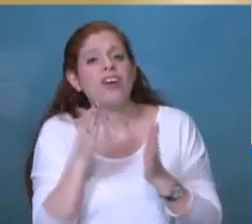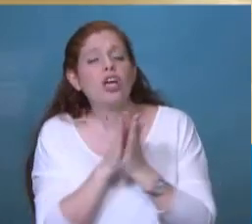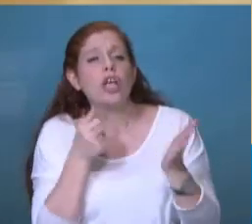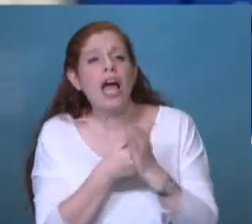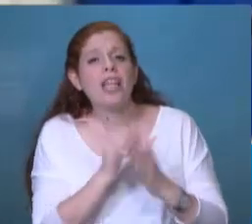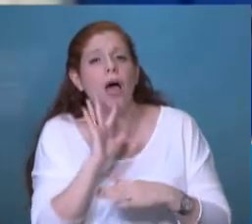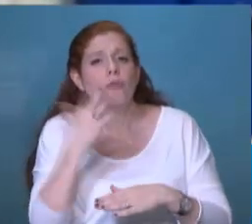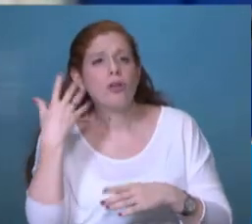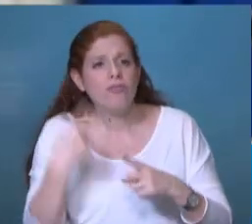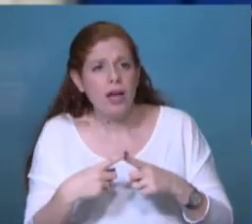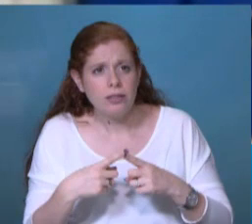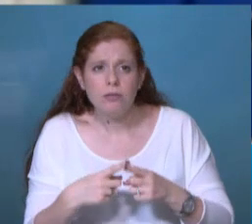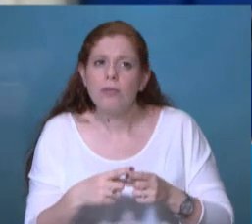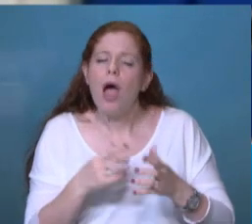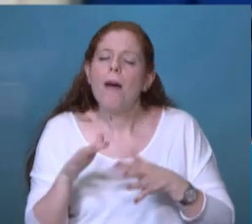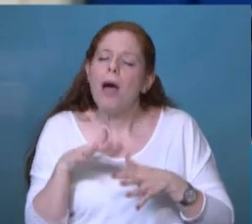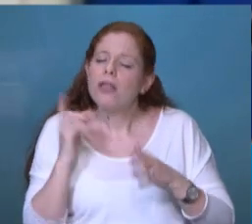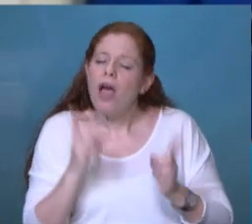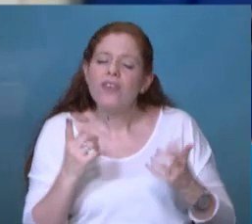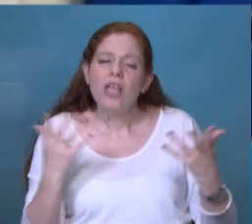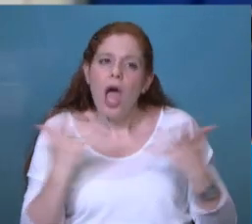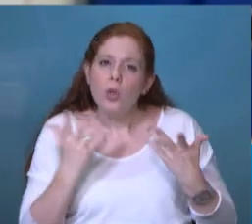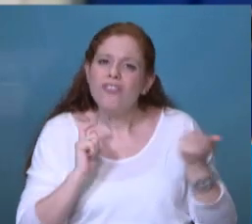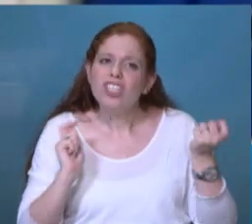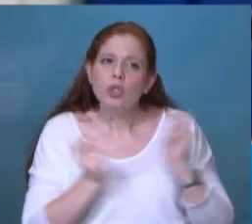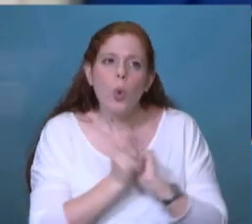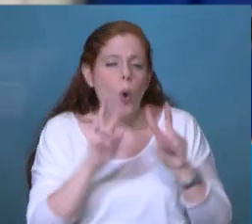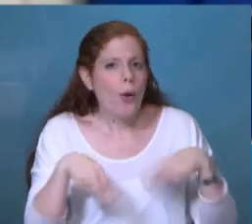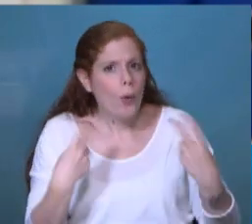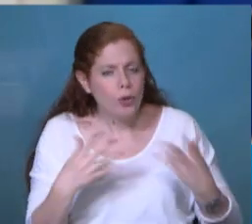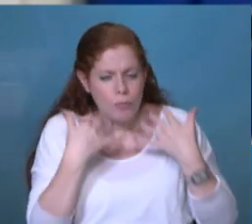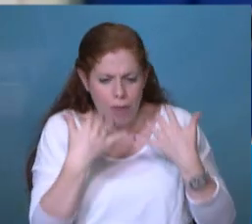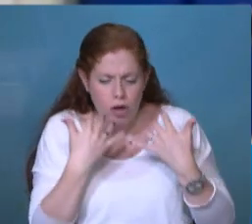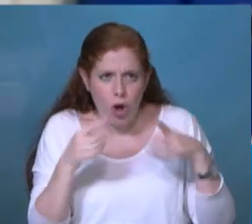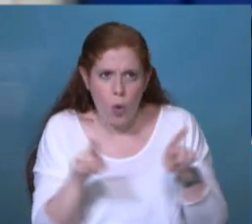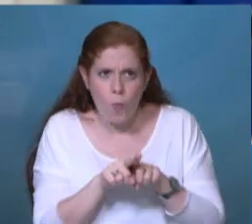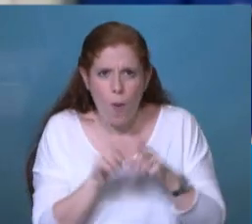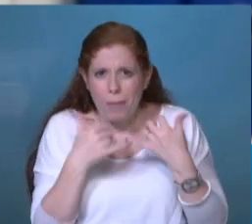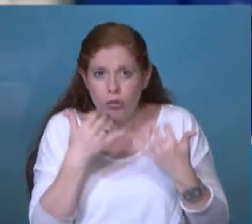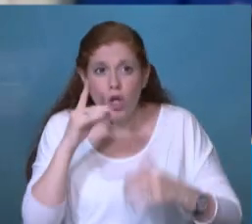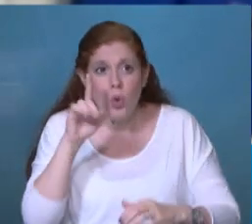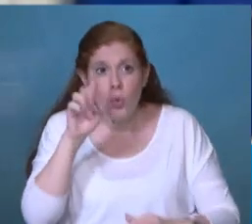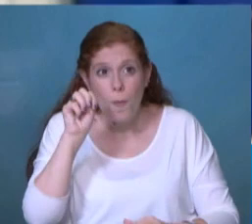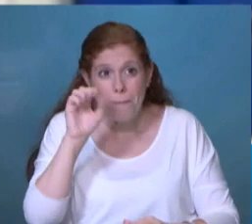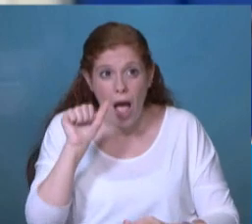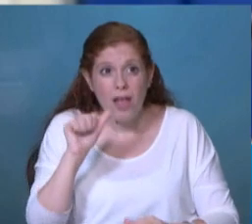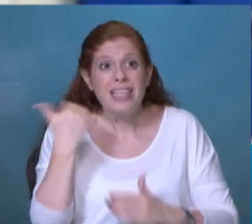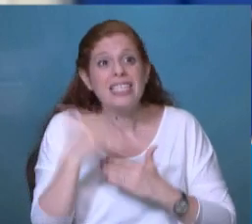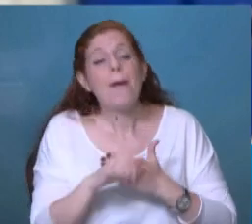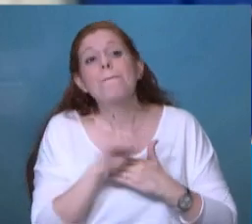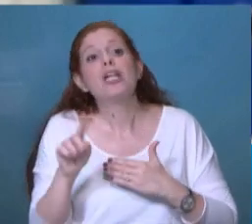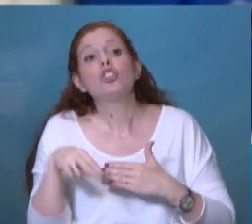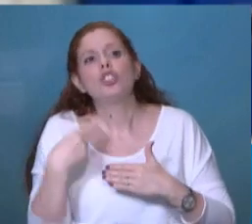המערכת חייבת רענון, המערכת חייבת שינוי. לא יכול להיות שפרשה כזאת כמו פרשת דומה תסתיים בלי שיהיה